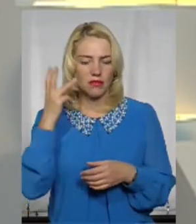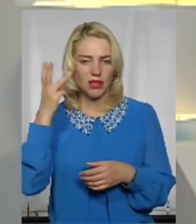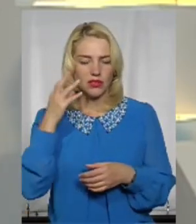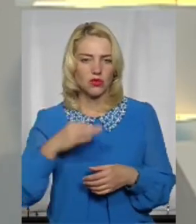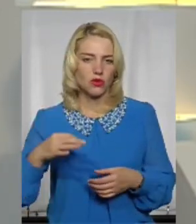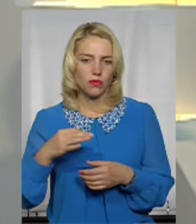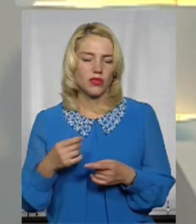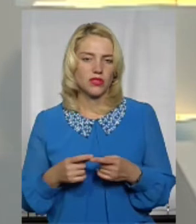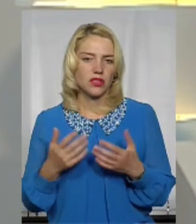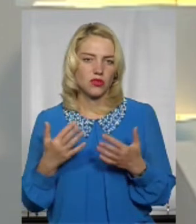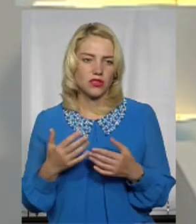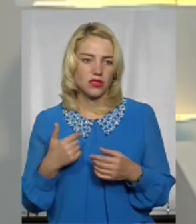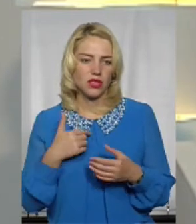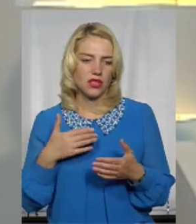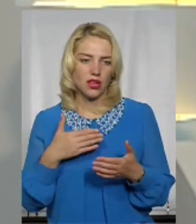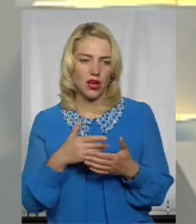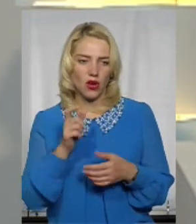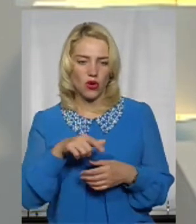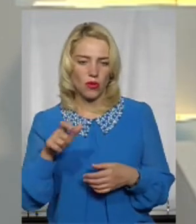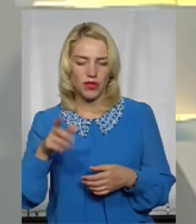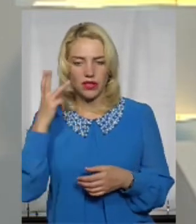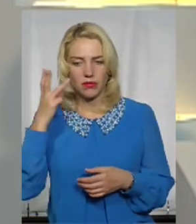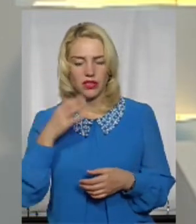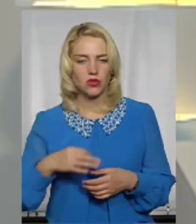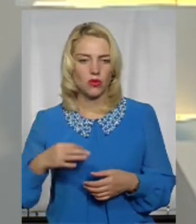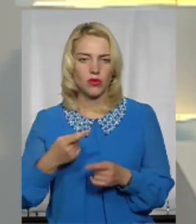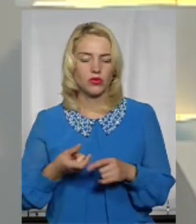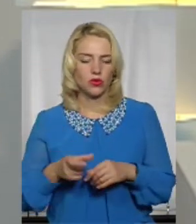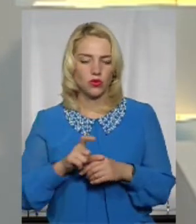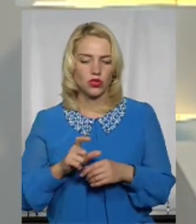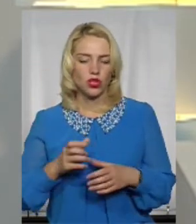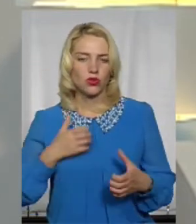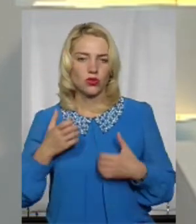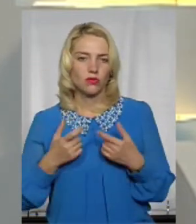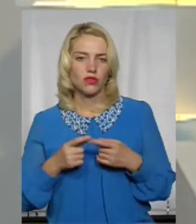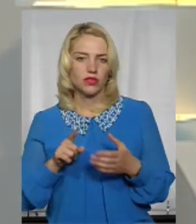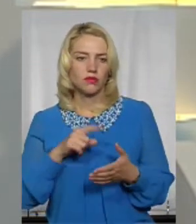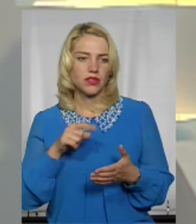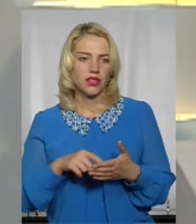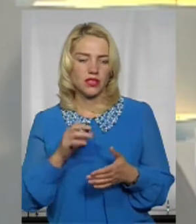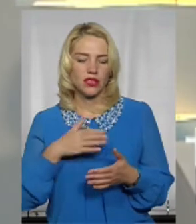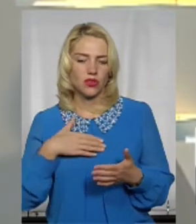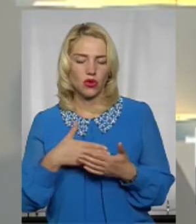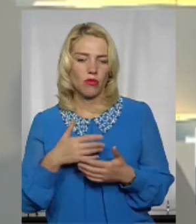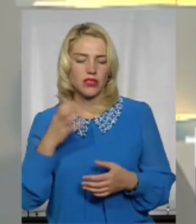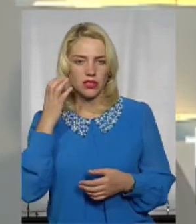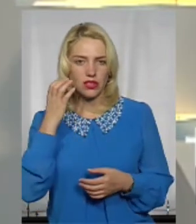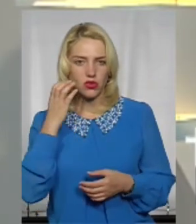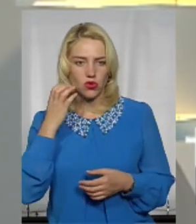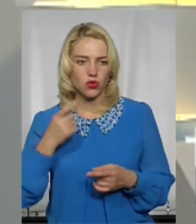тому що дійсно громадян Хмельницької області дуже турбує це питання. І була я потім і на громадських слуханнях